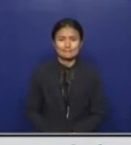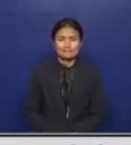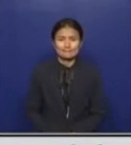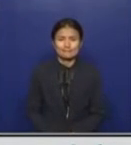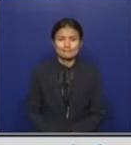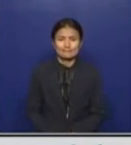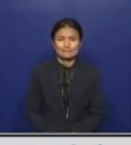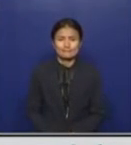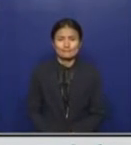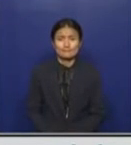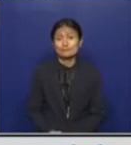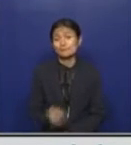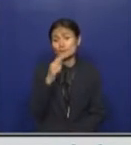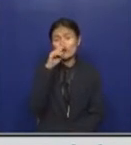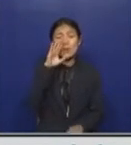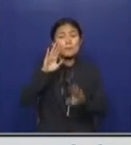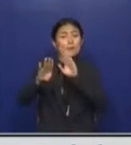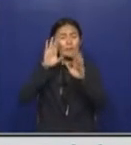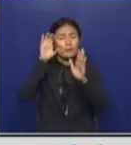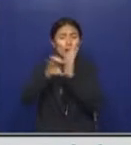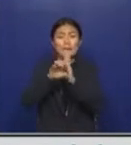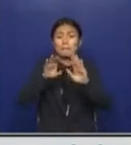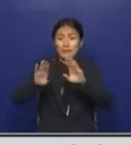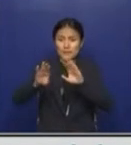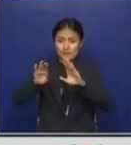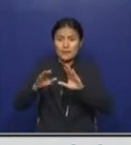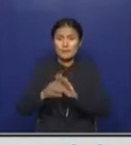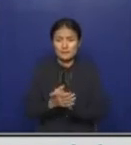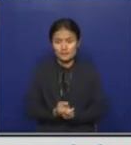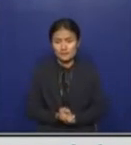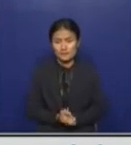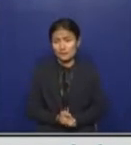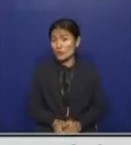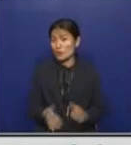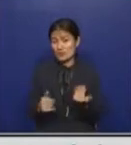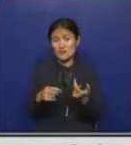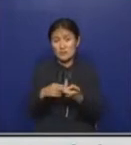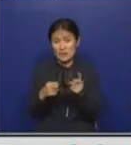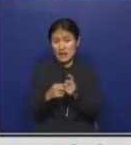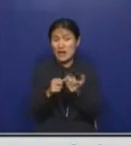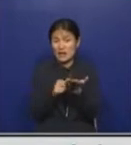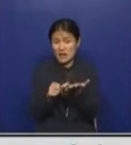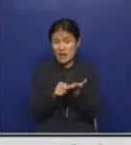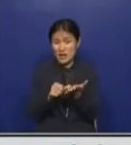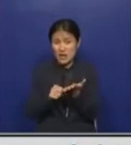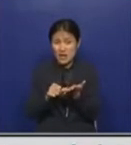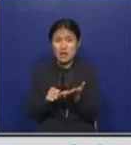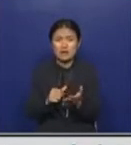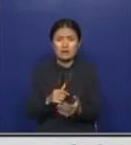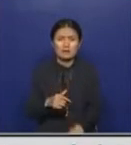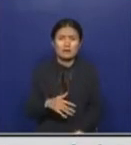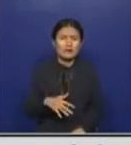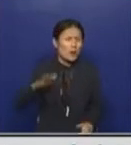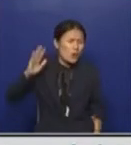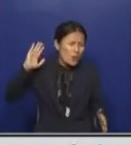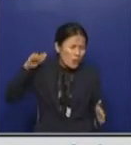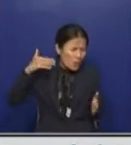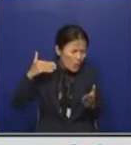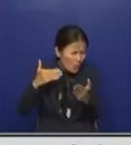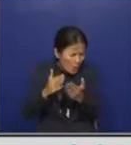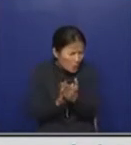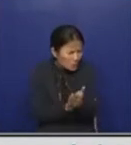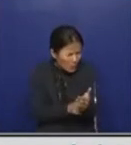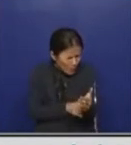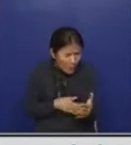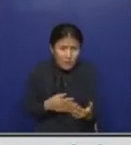พให้พี่น้องประชาชนได้เห็นภาพว่าเป็นการแสดงเห็นถึงการแก้ปัญหาตั้งแต่ชาติที่แล้วชาตินี้และชาติหน้านะคะท่านประธ